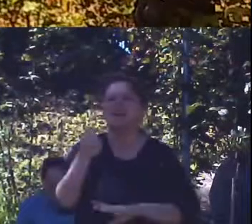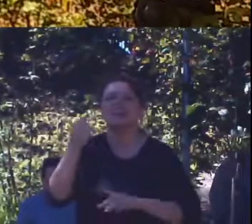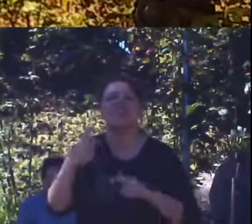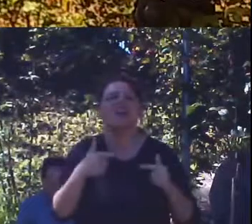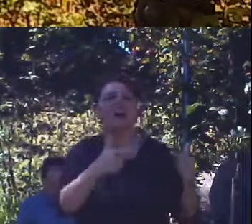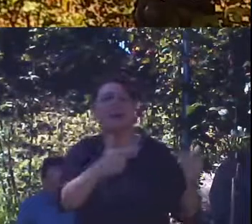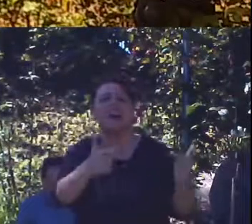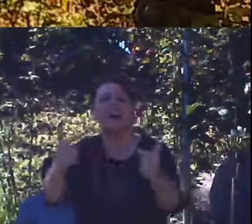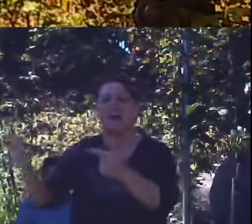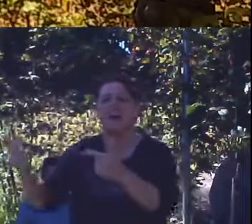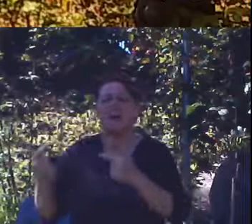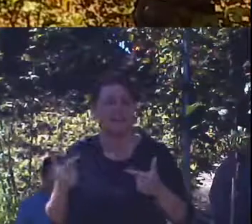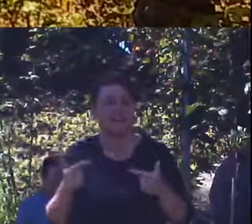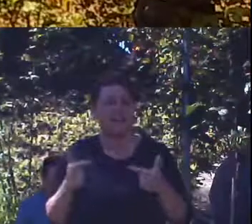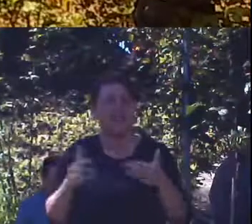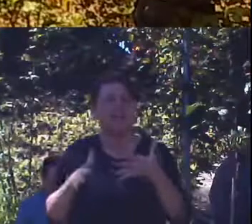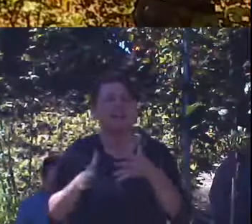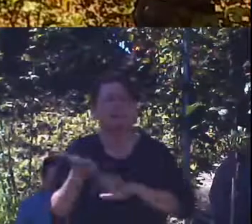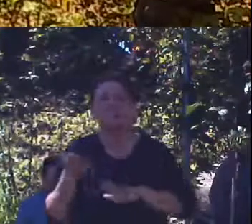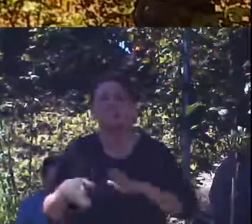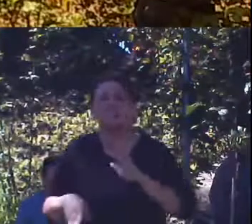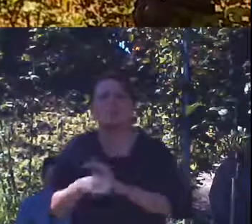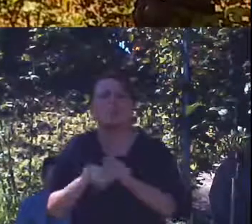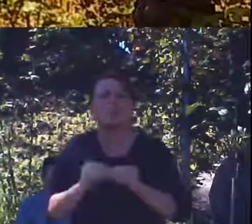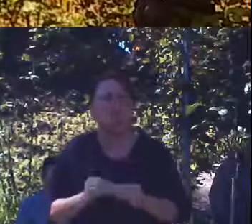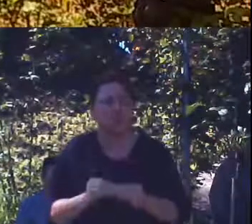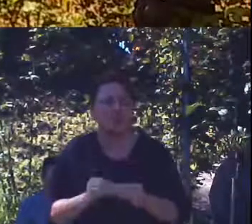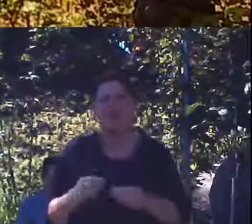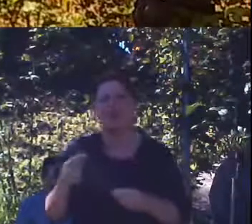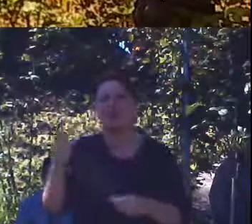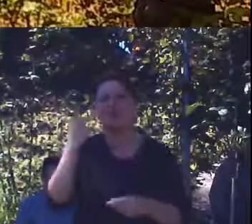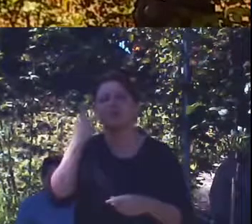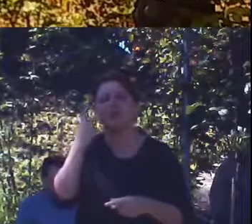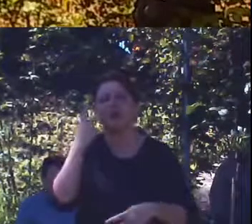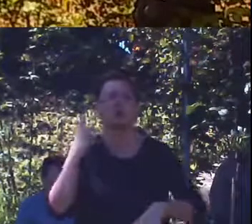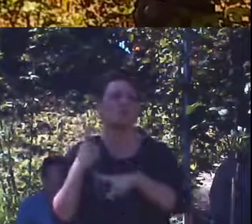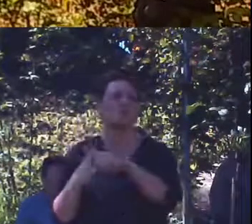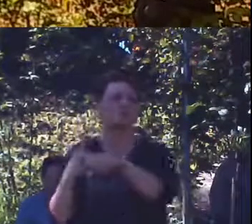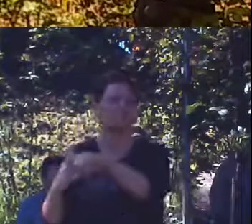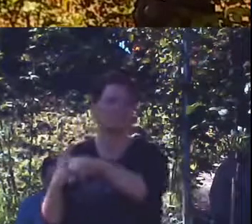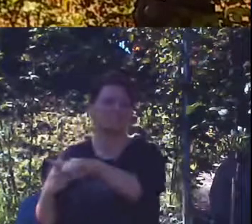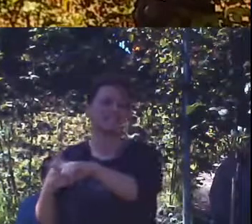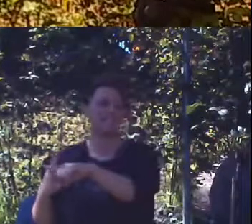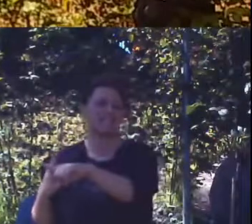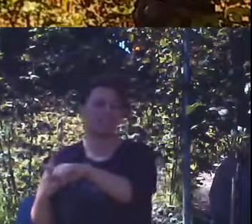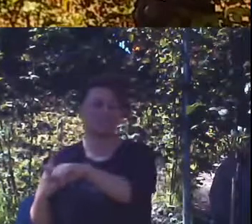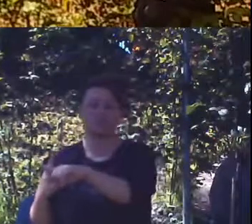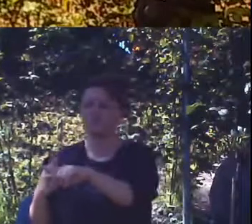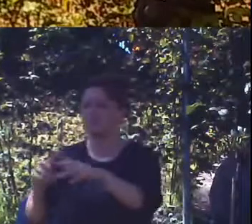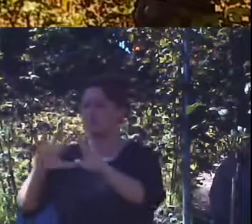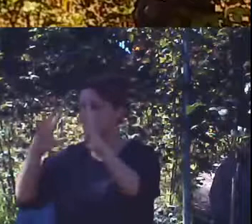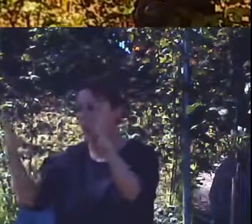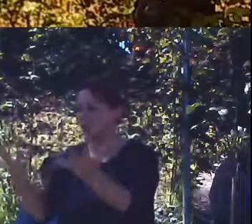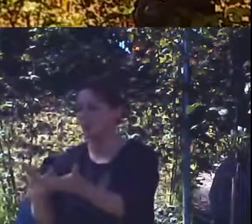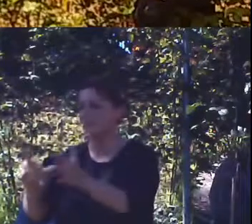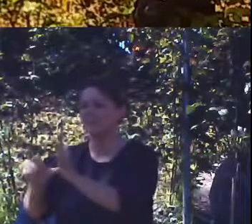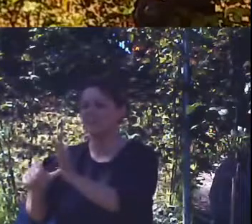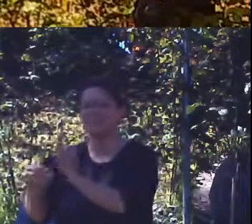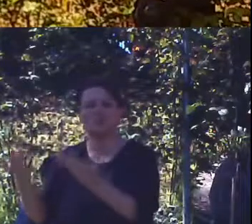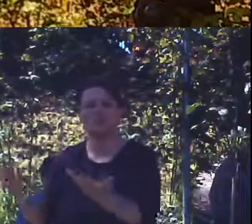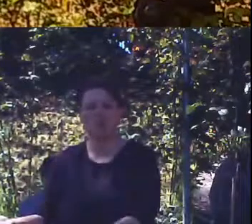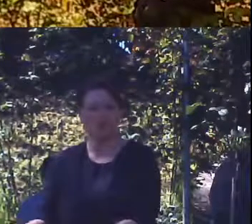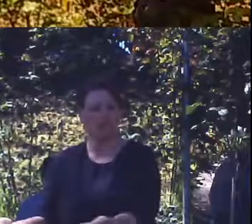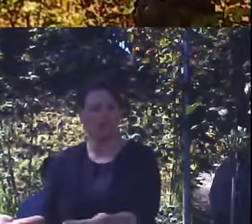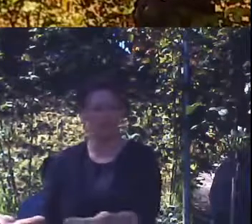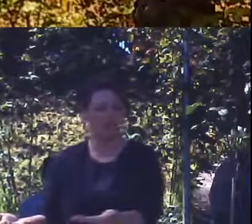salvezza parte proprio da uno sguardo simpatico su questo mondo su questo tempo ecco